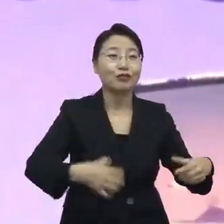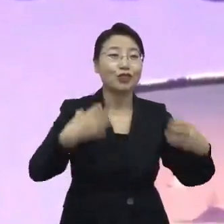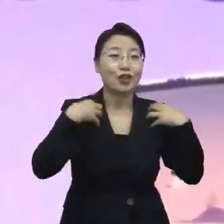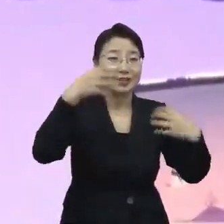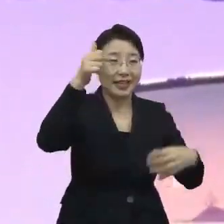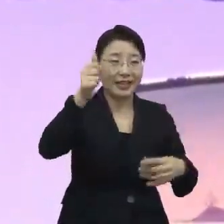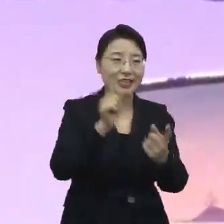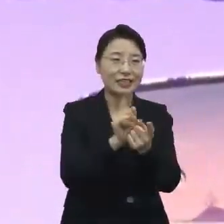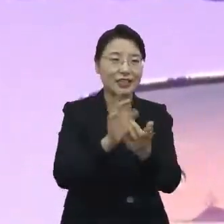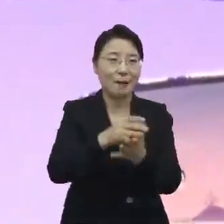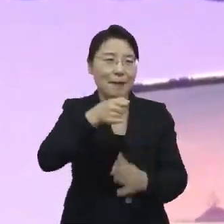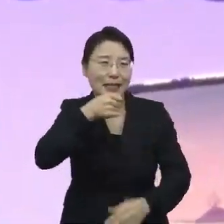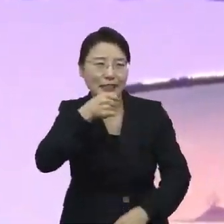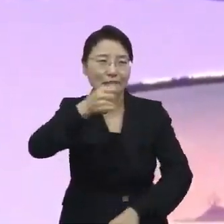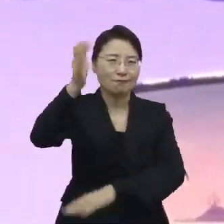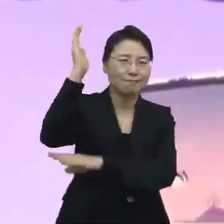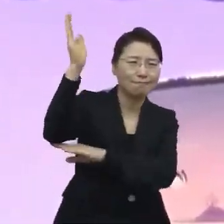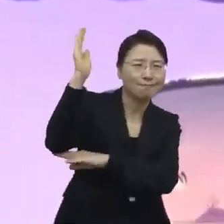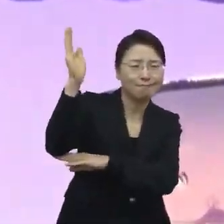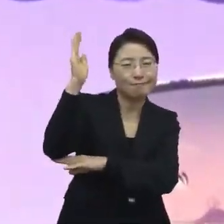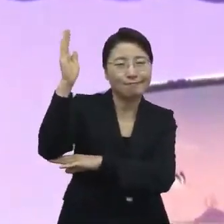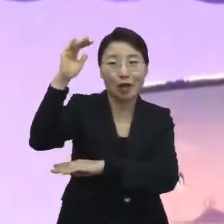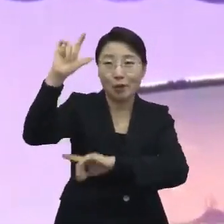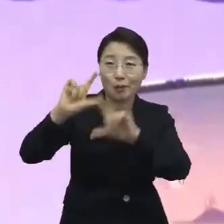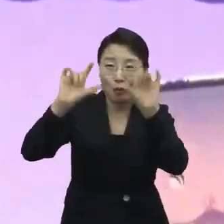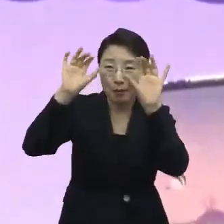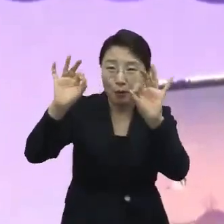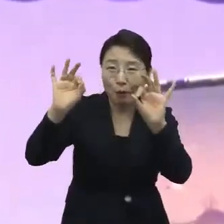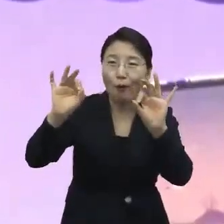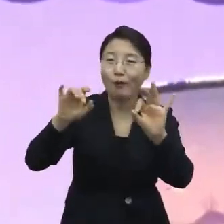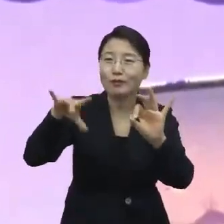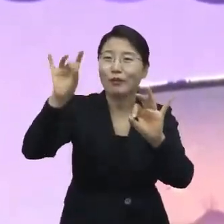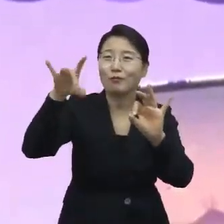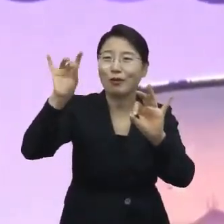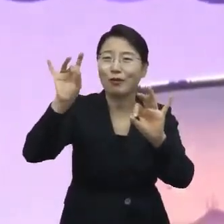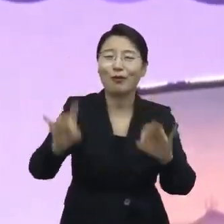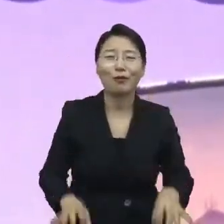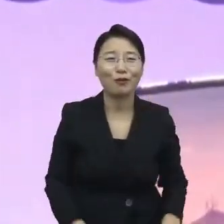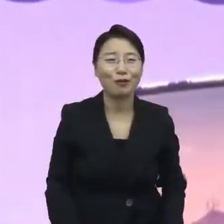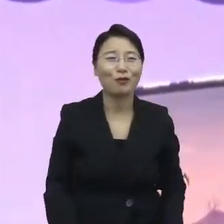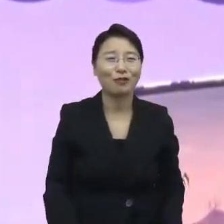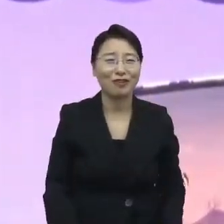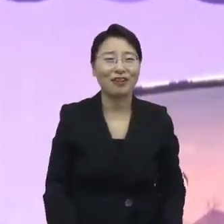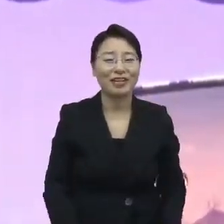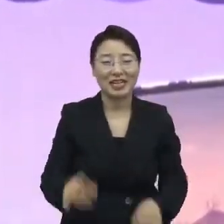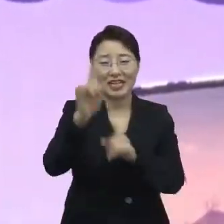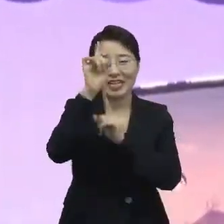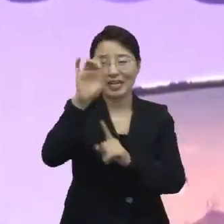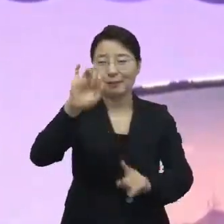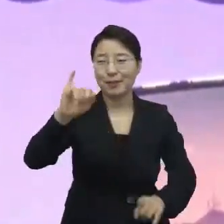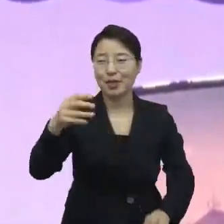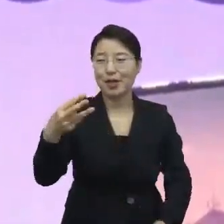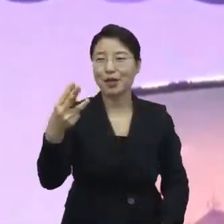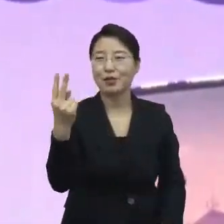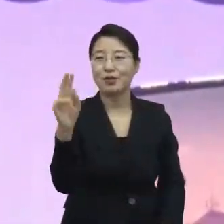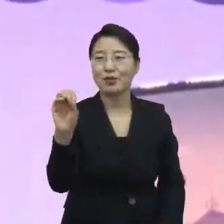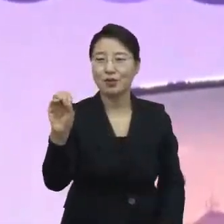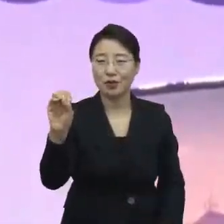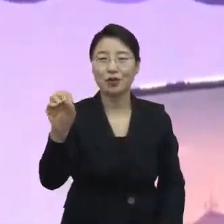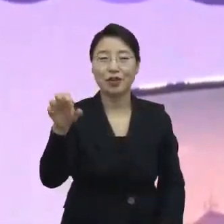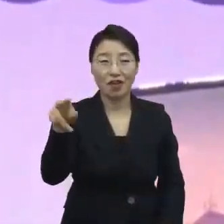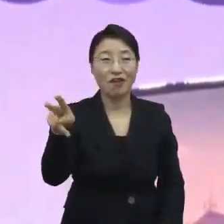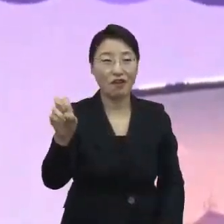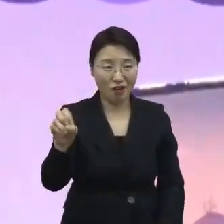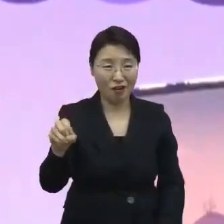마이크를 잡고 예, 이렇게 설명해 주는 것도 저도 처음 봤습니다. 우리 이필령 구청장님께서 이렇게 우리 구민들을